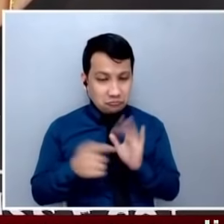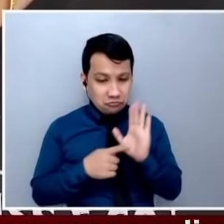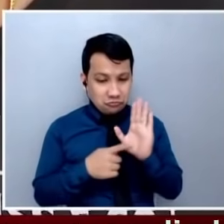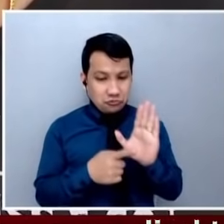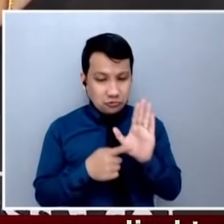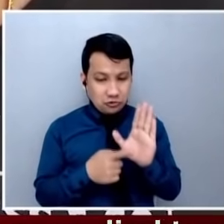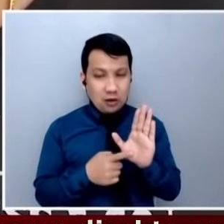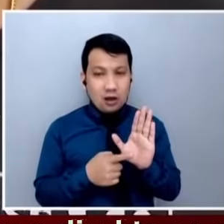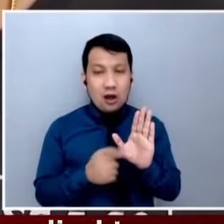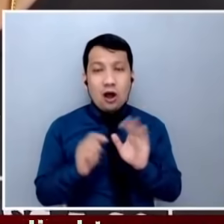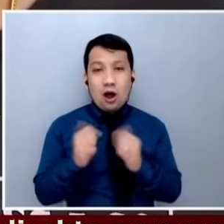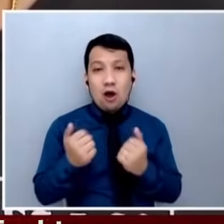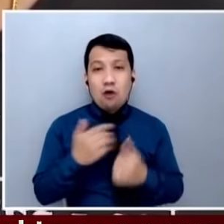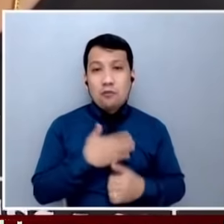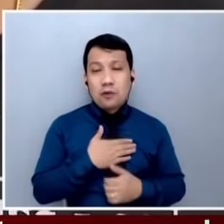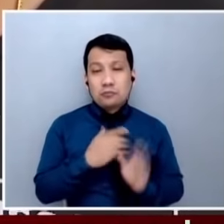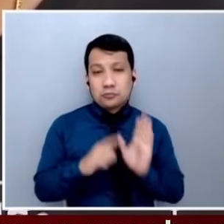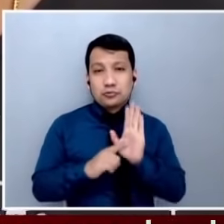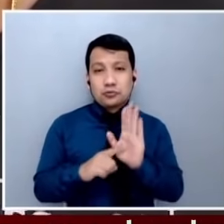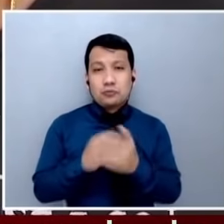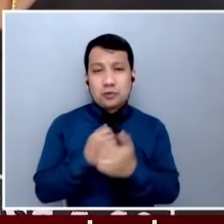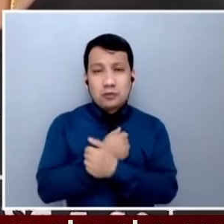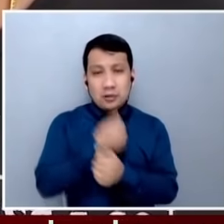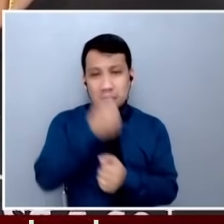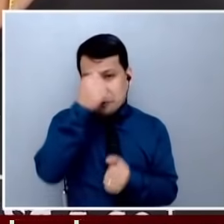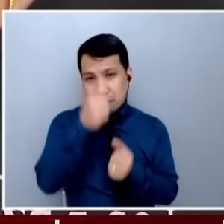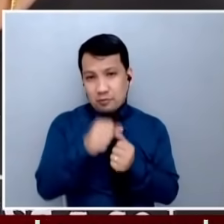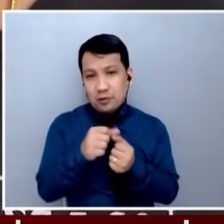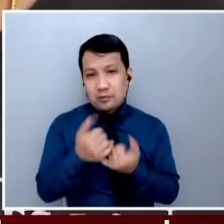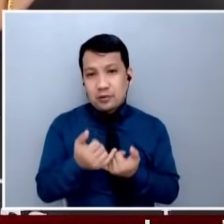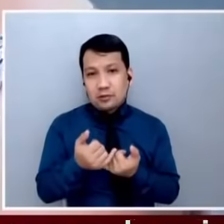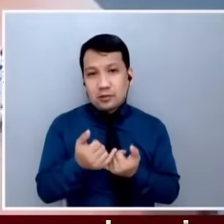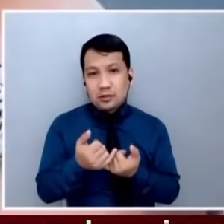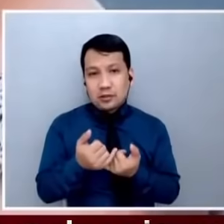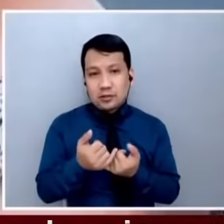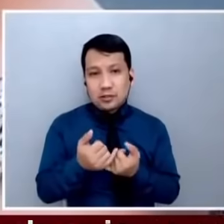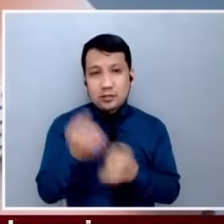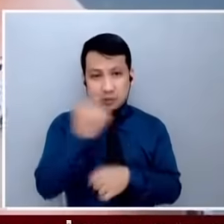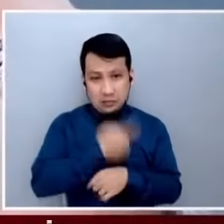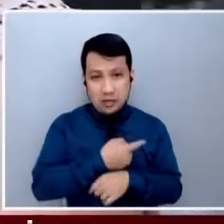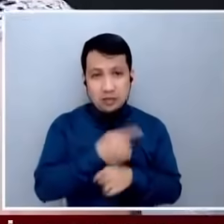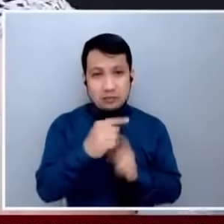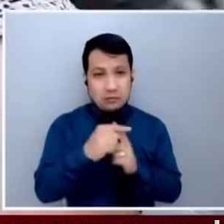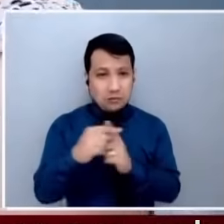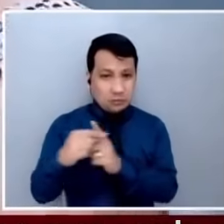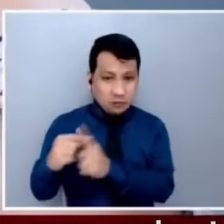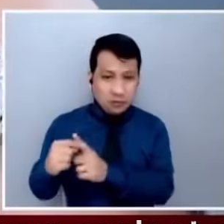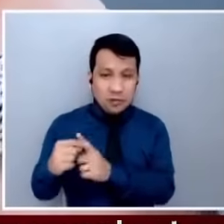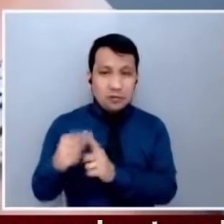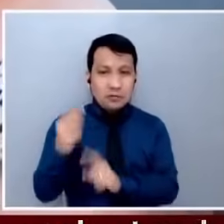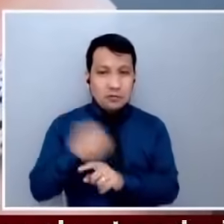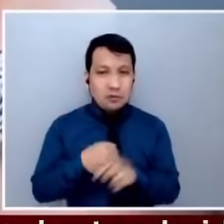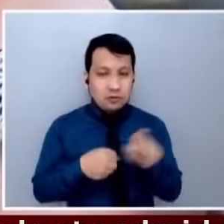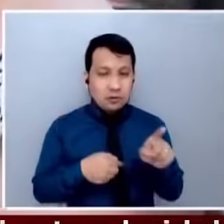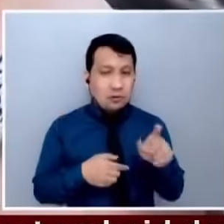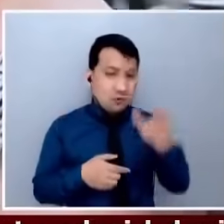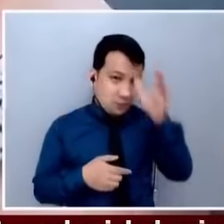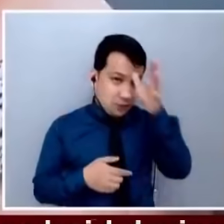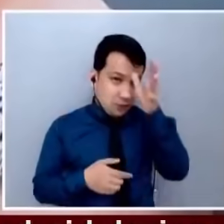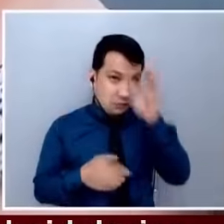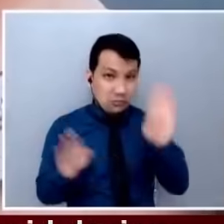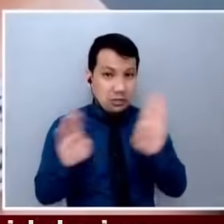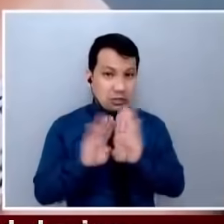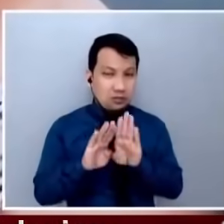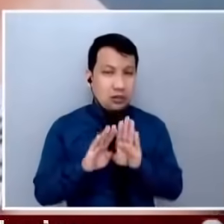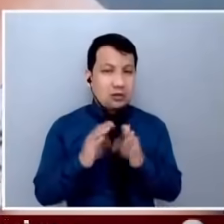ko sa kanila ang aking pagmamahal at naalala ko sila sa araw ng mga kaluluwa. Para sa father ko kasi di ba masasara yung sementeryo,